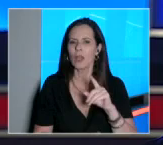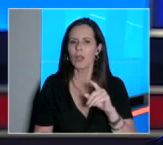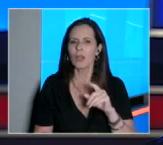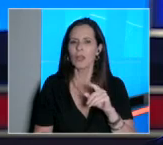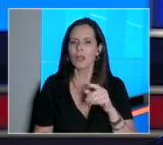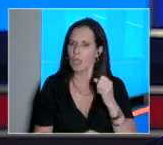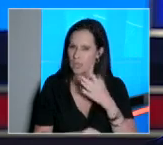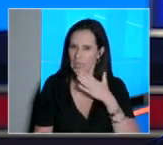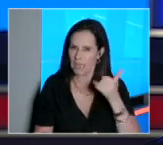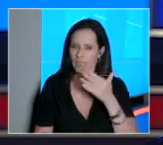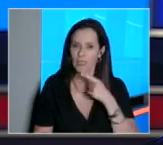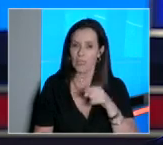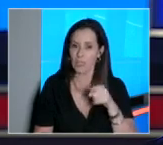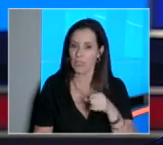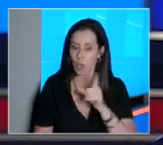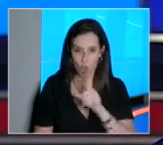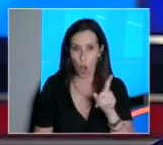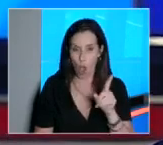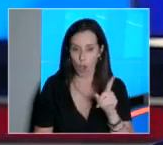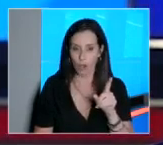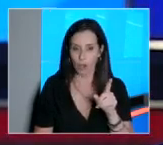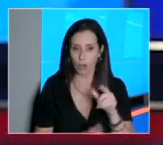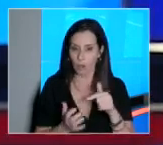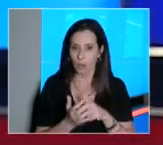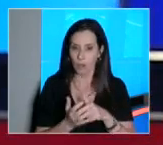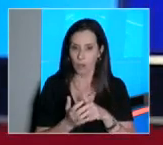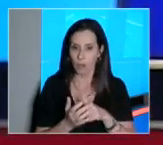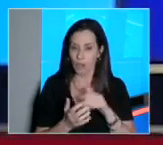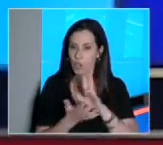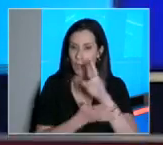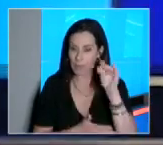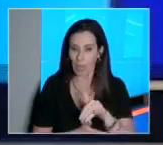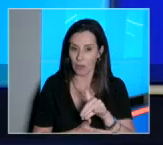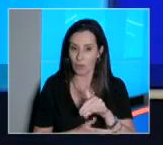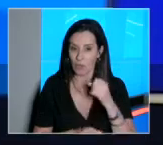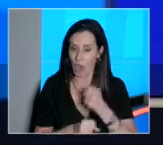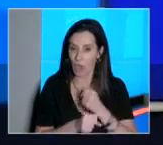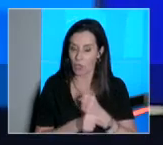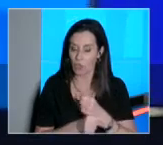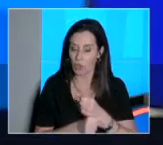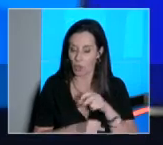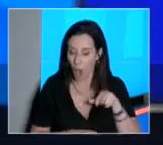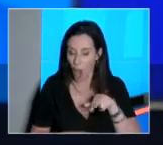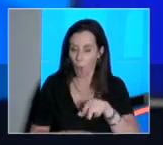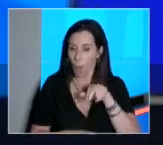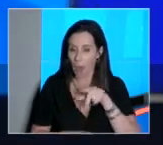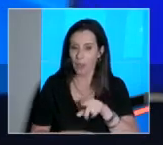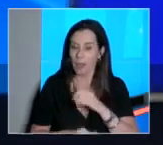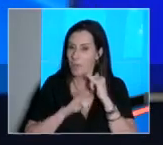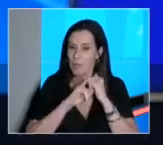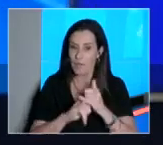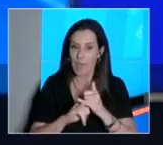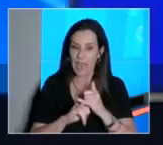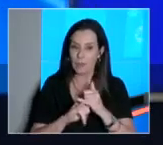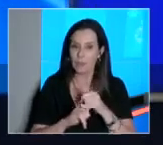היא אקטיבית. זה שלא תופסים את ה-12,000 שעשו את המסע מאתיופיה לסודן ומביאים